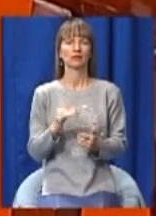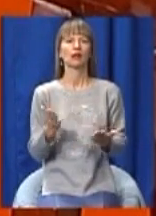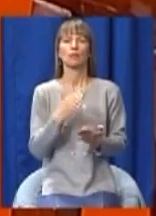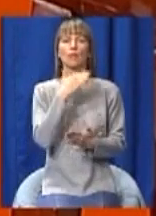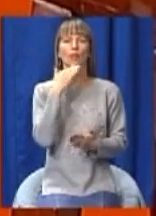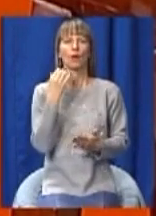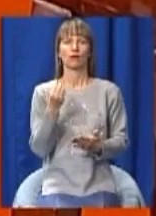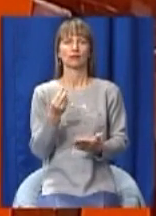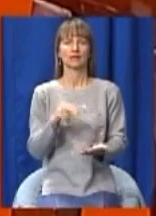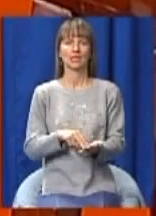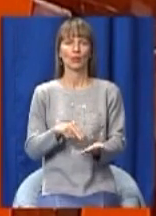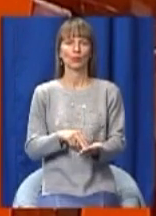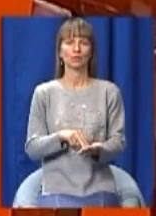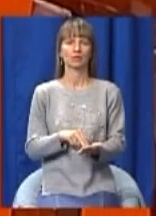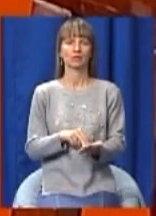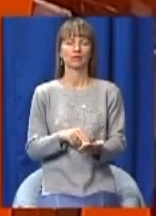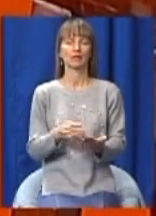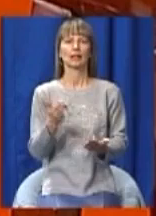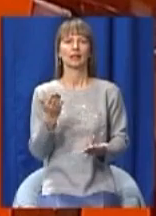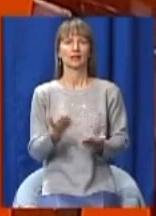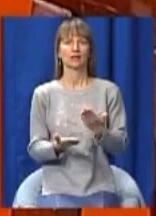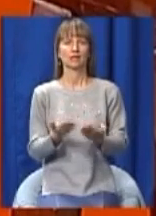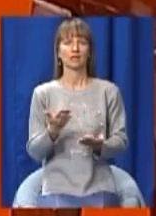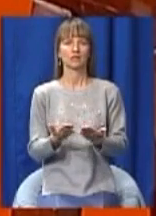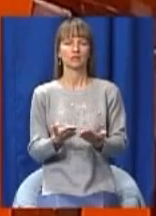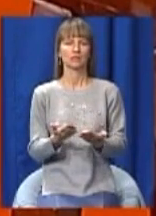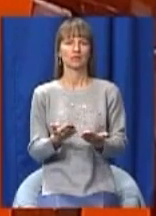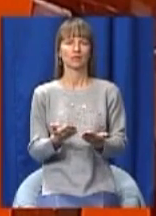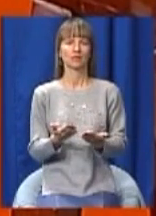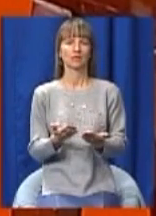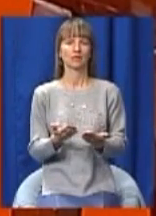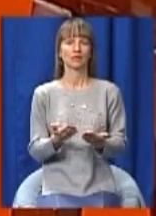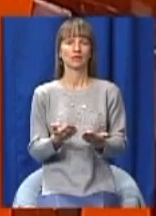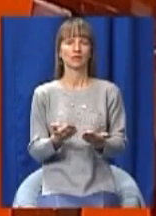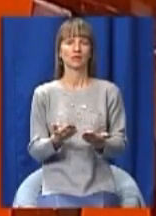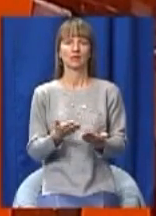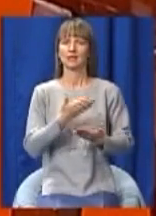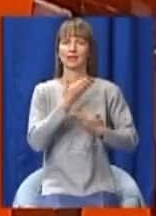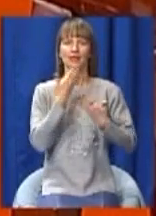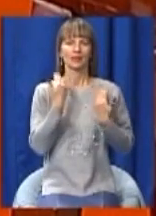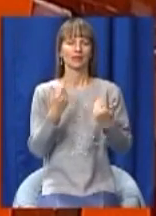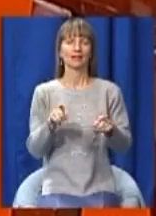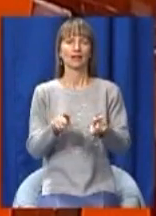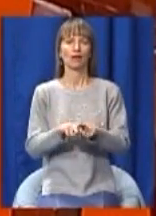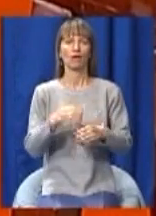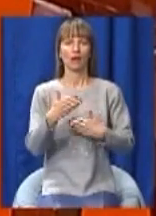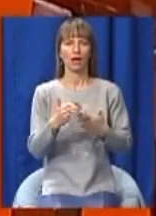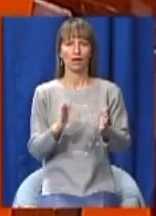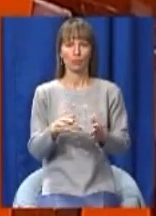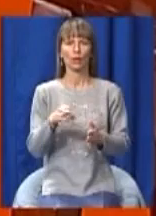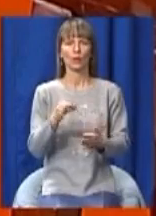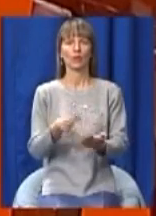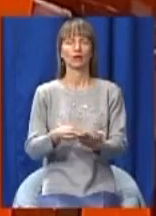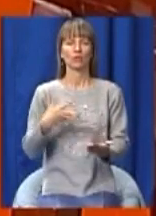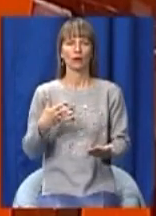того что если не описывают этого этой коробке то дорого